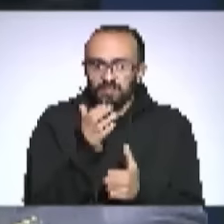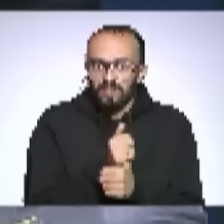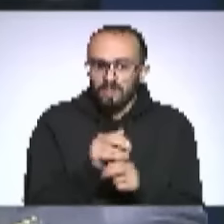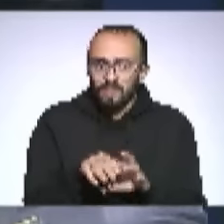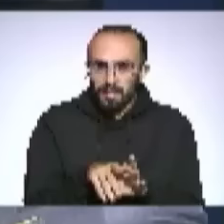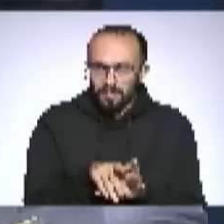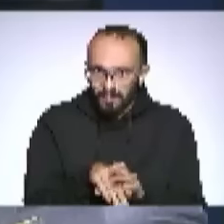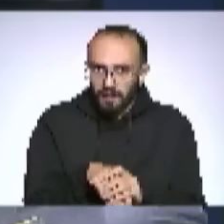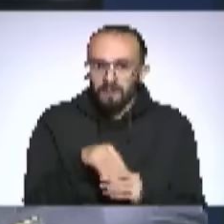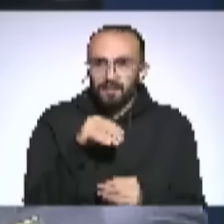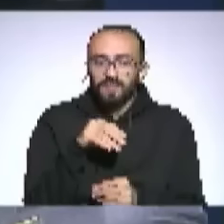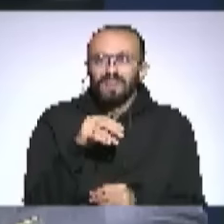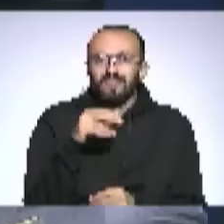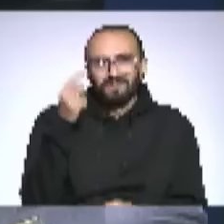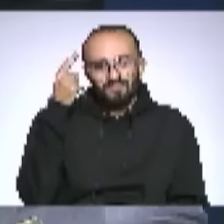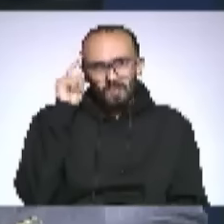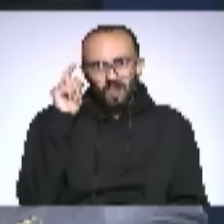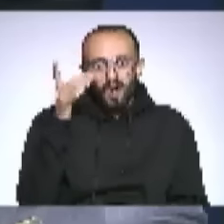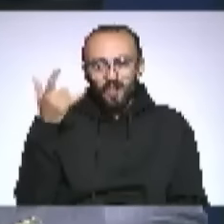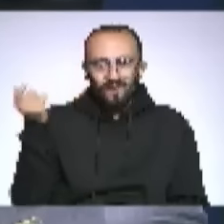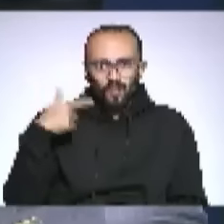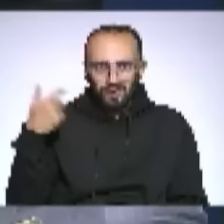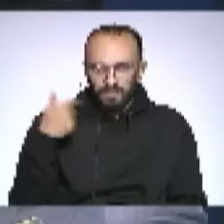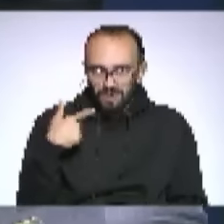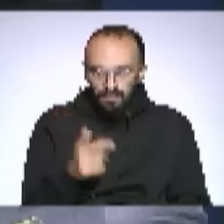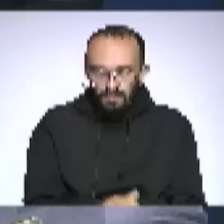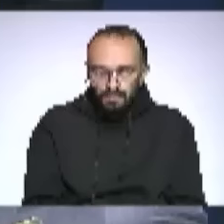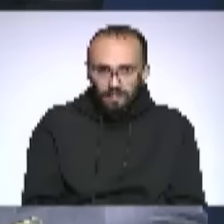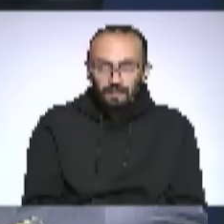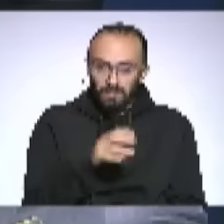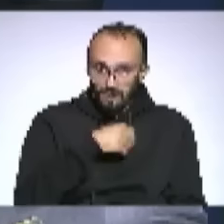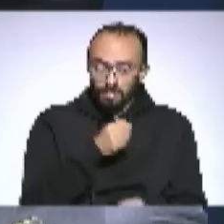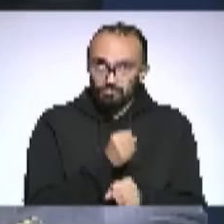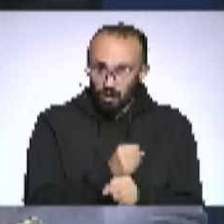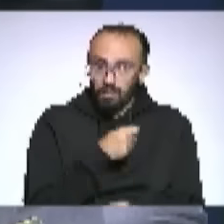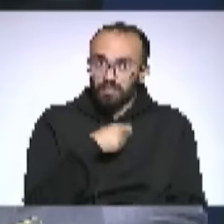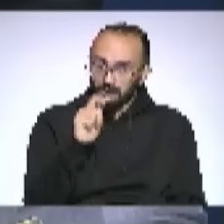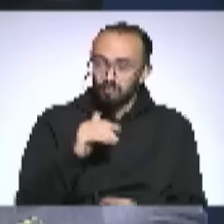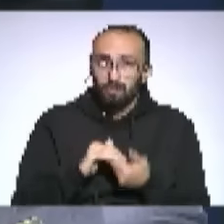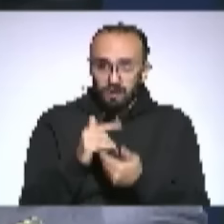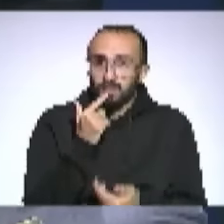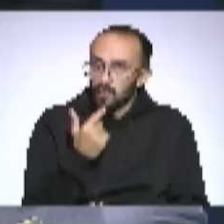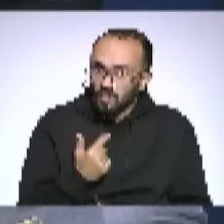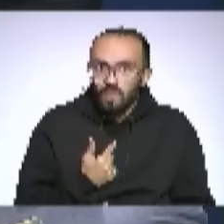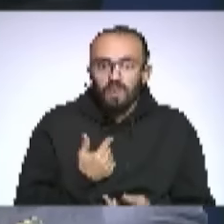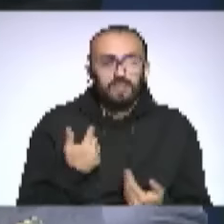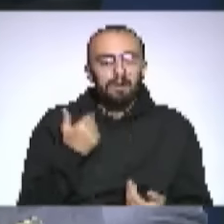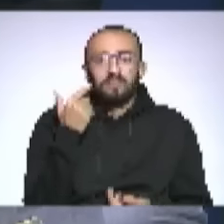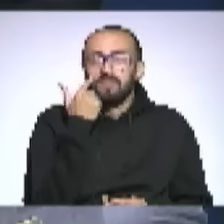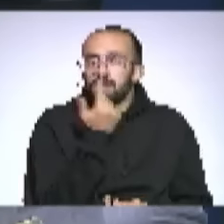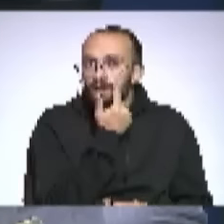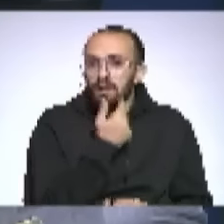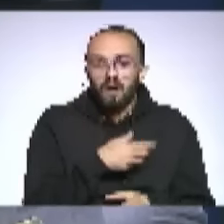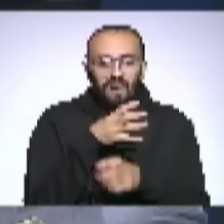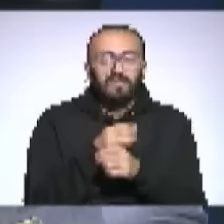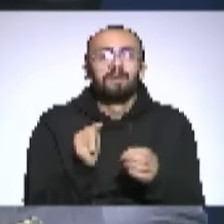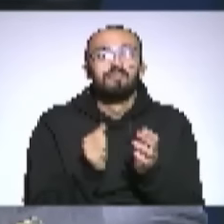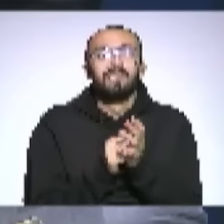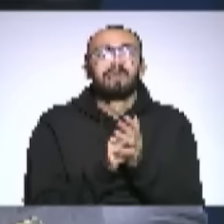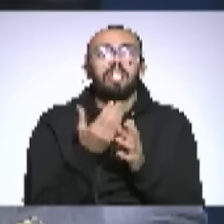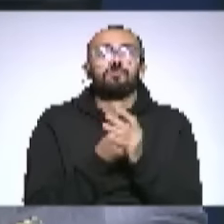هي نقطه ضعف بس ان اخوه بيساعده ماديا انا قلت له انا هنزل اشتغل انا وساعدك انا واللي انت عايزه انا عينيا ليك ونحافظ على بيتنا